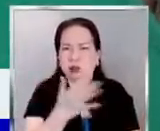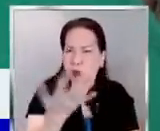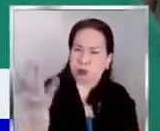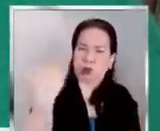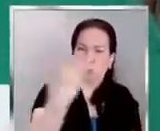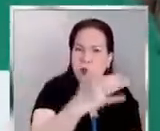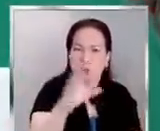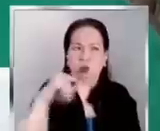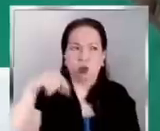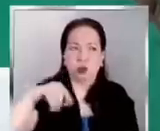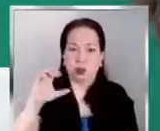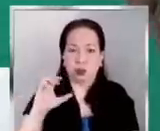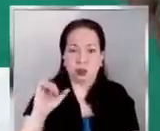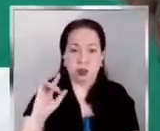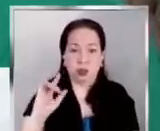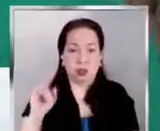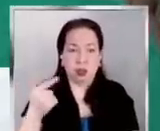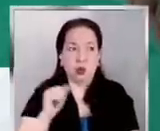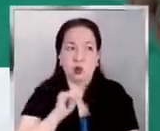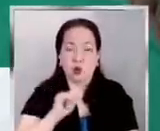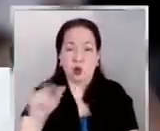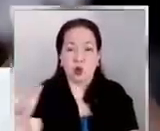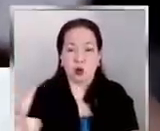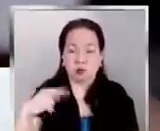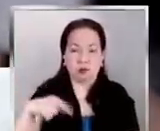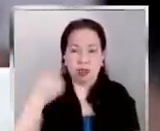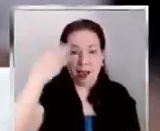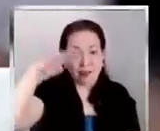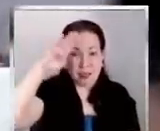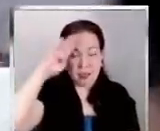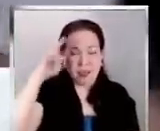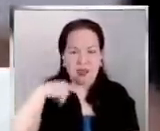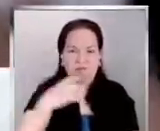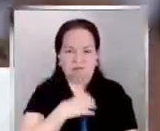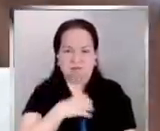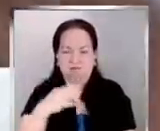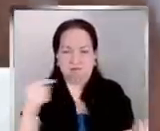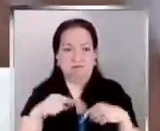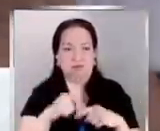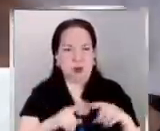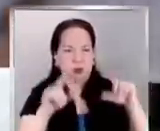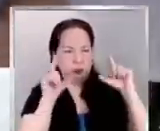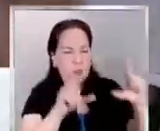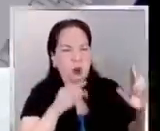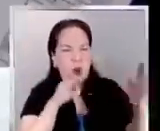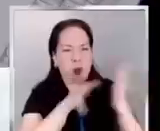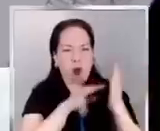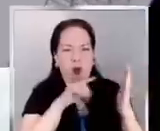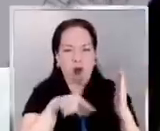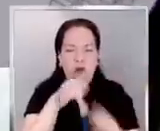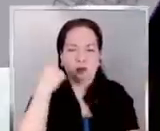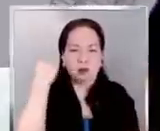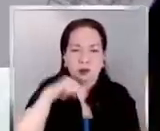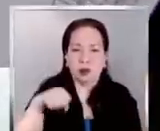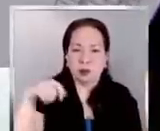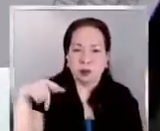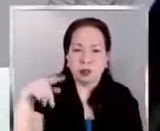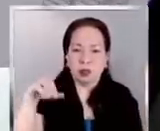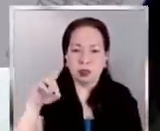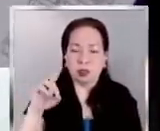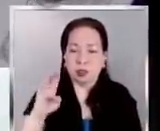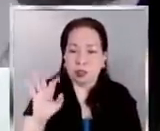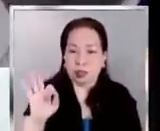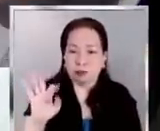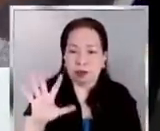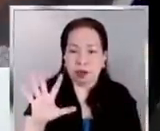po. Nandito po lahat ng mga naglereklamo. Kinasuhan na ng paglabag sa PD 957 o yung Subdivision and Condominium